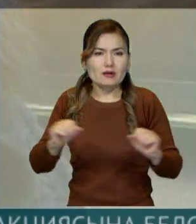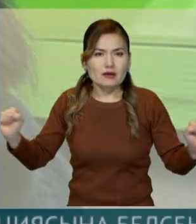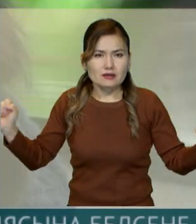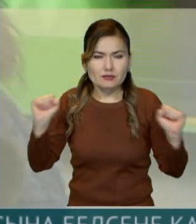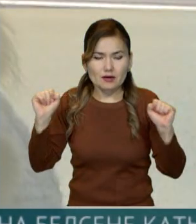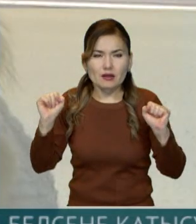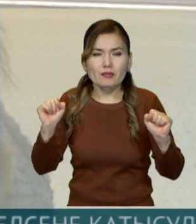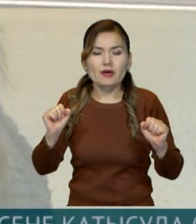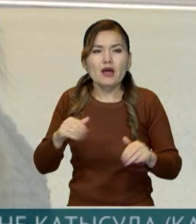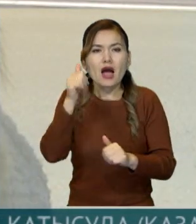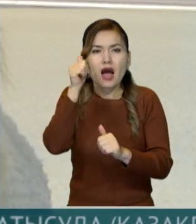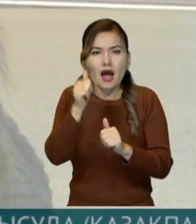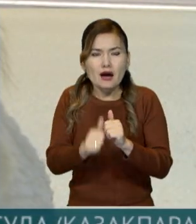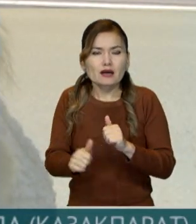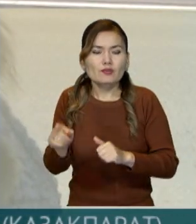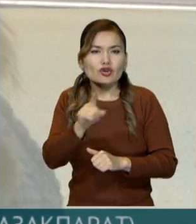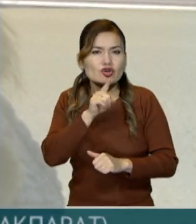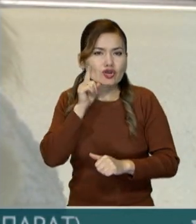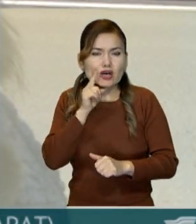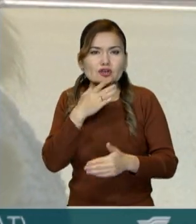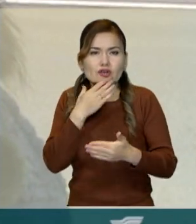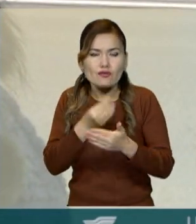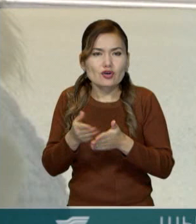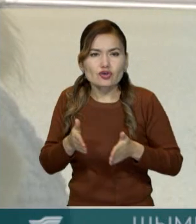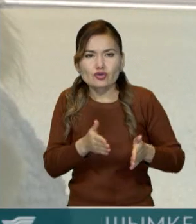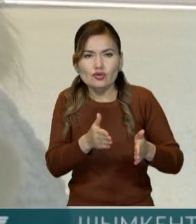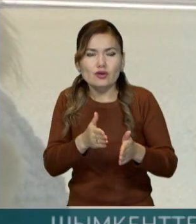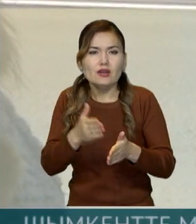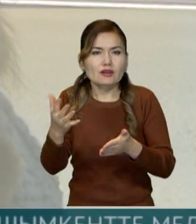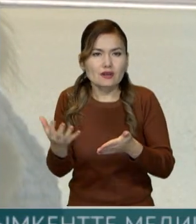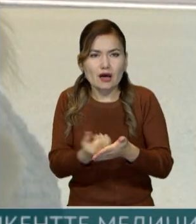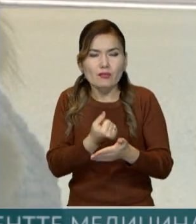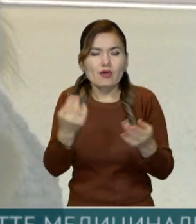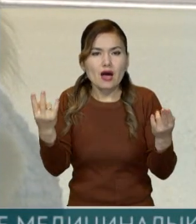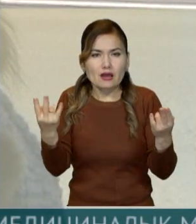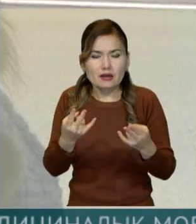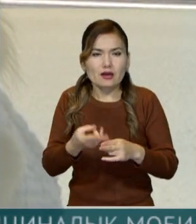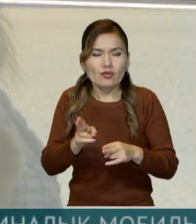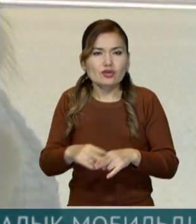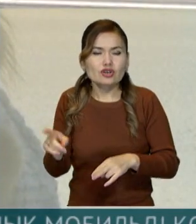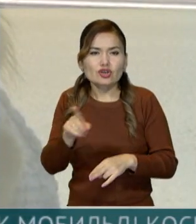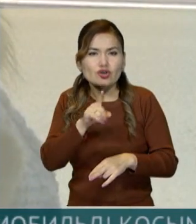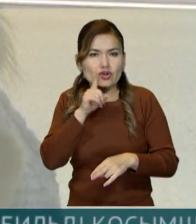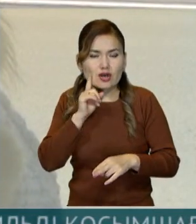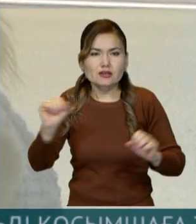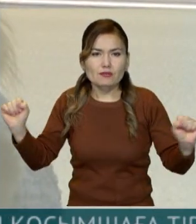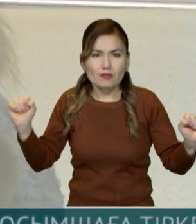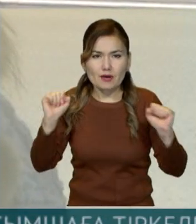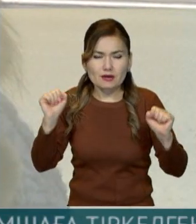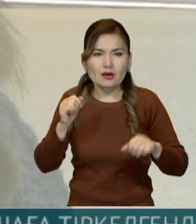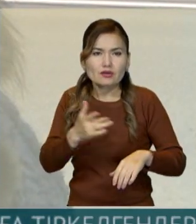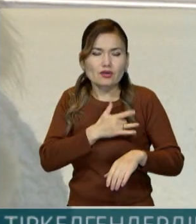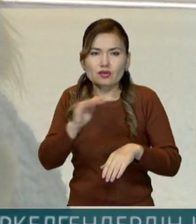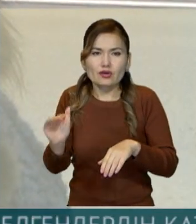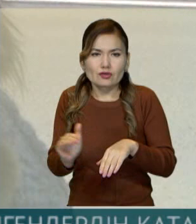тапсын, нағыз іскер болсын, маман болсын, үлкен таза жүректі